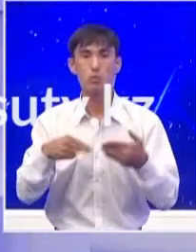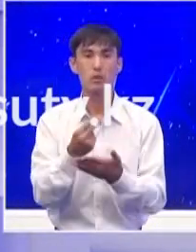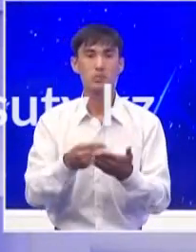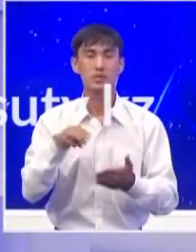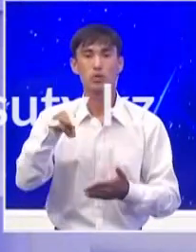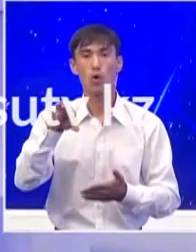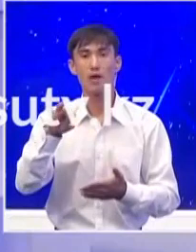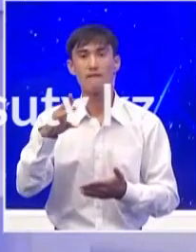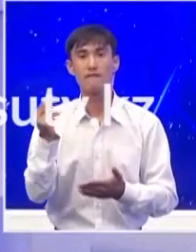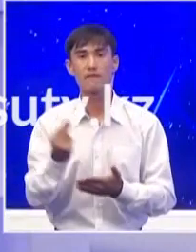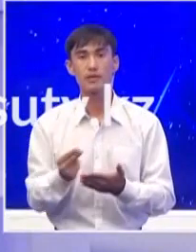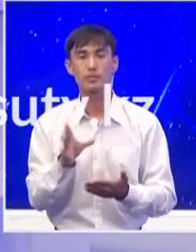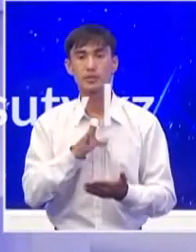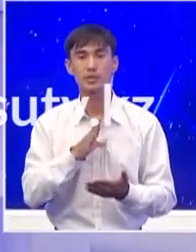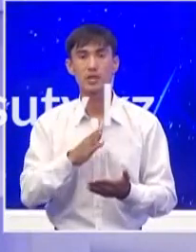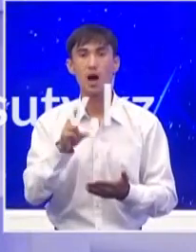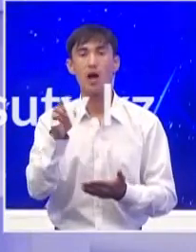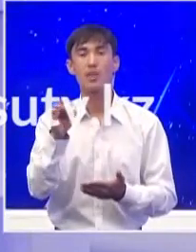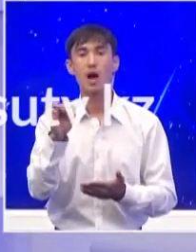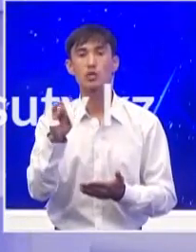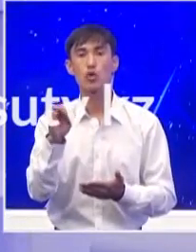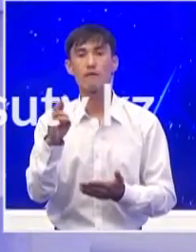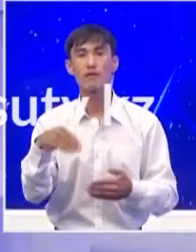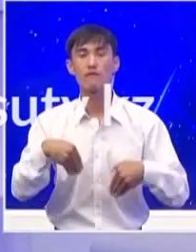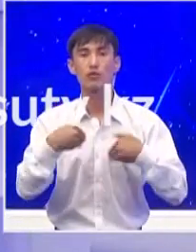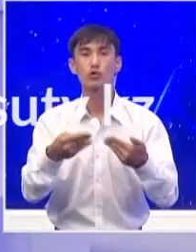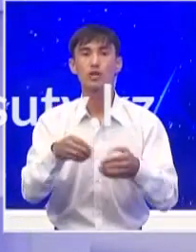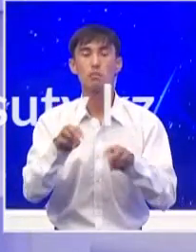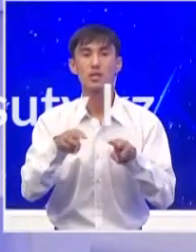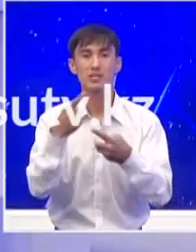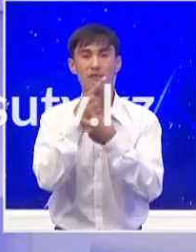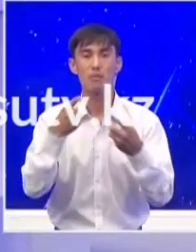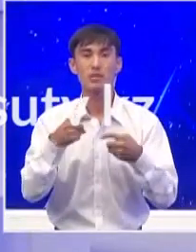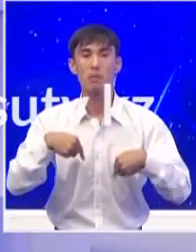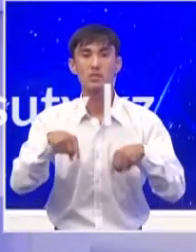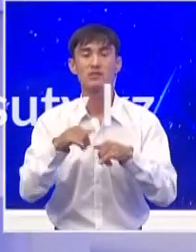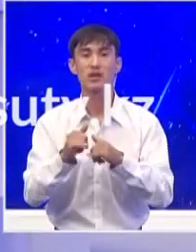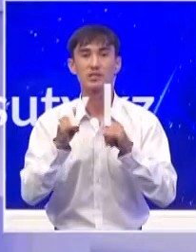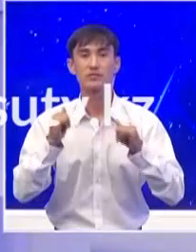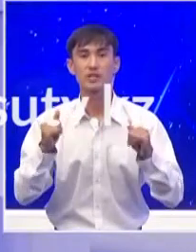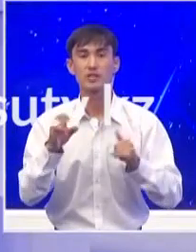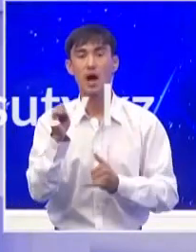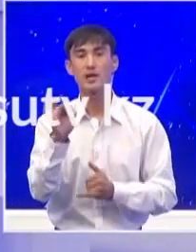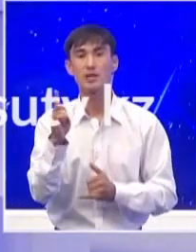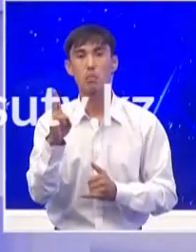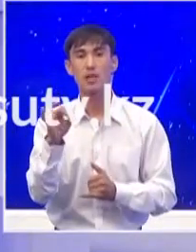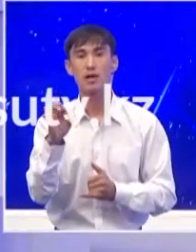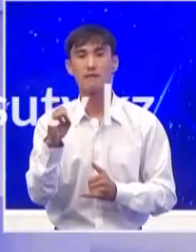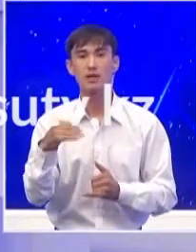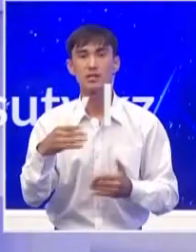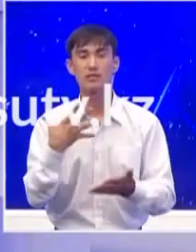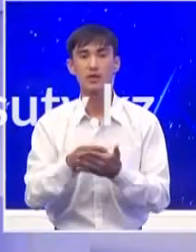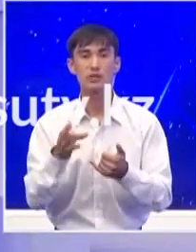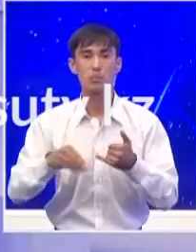и ксм жумар там такое вам она бы багровая вручила а министр информации и общественного развития аида балаева свою